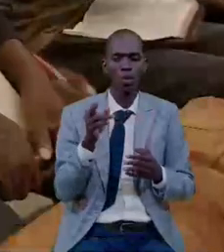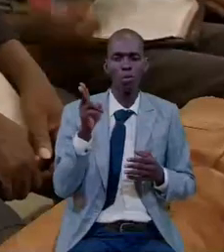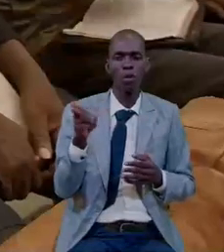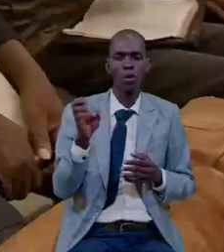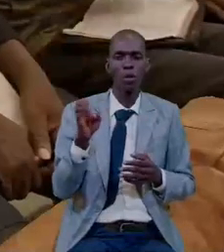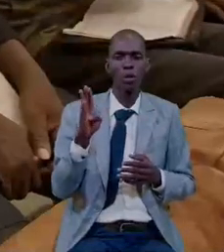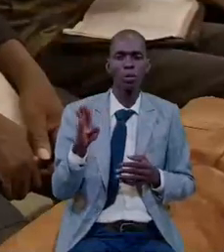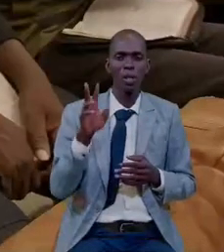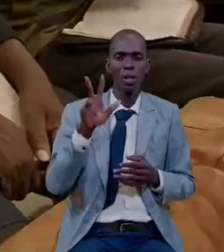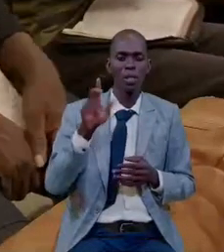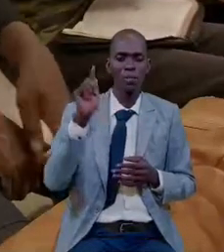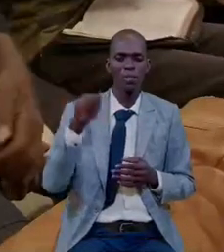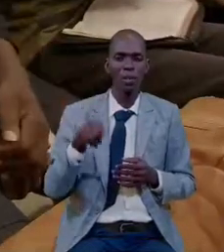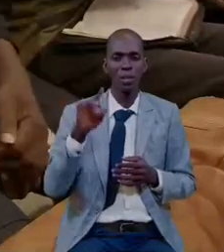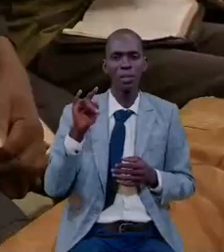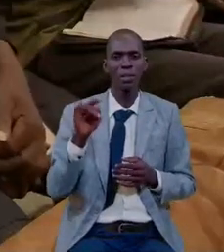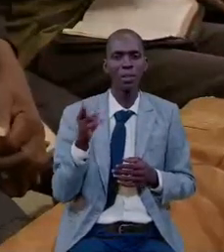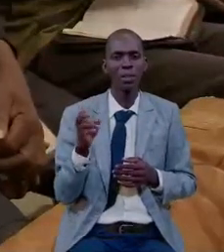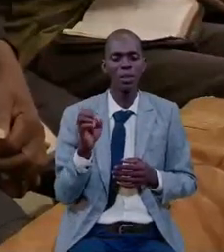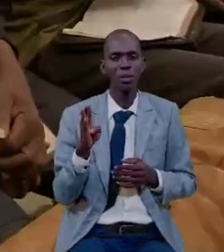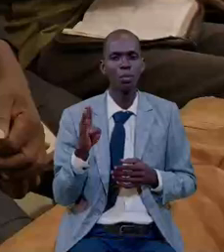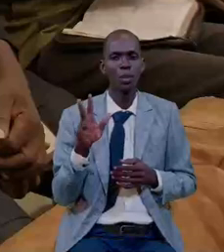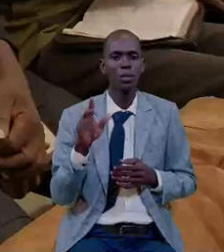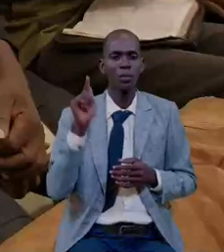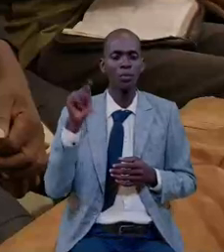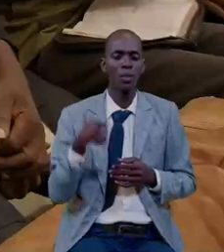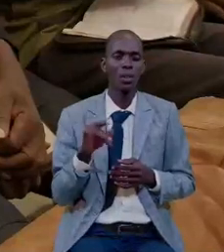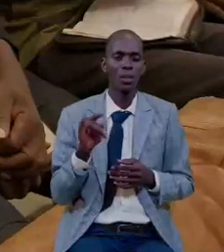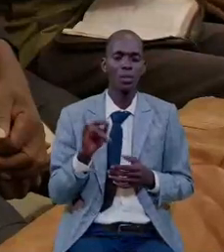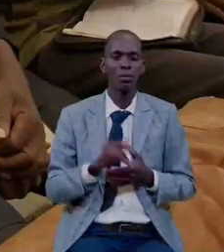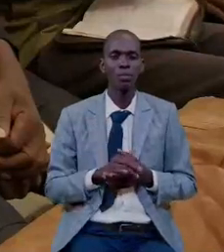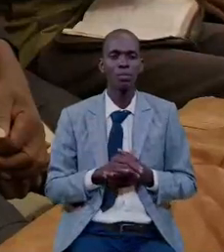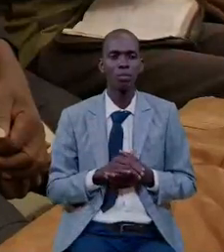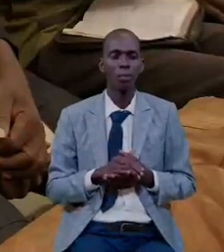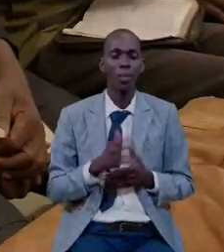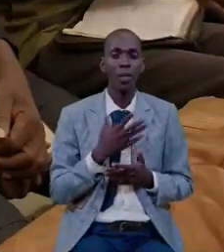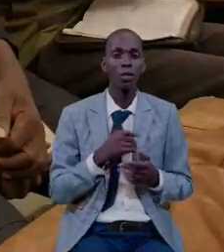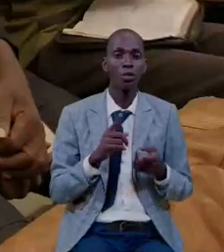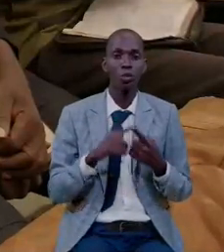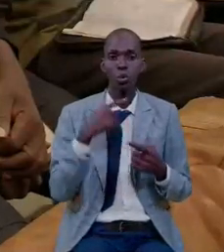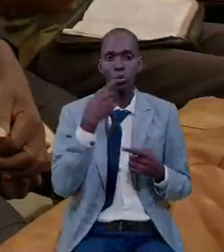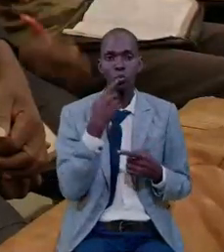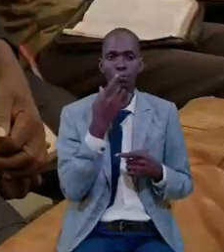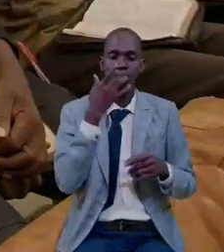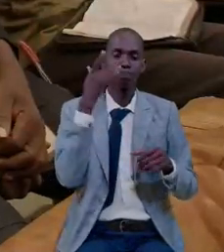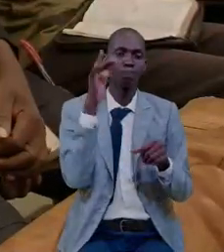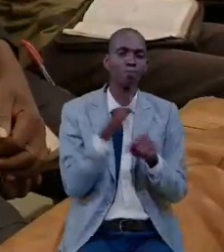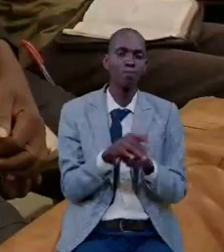18, Hébreux 3, 18 nous dit: Et à qui jugera-t-il